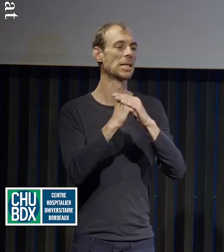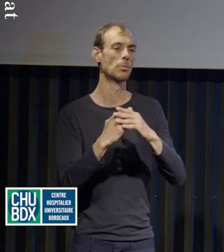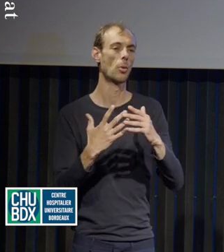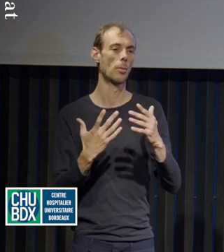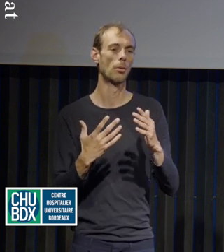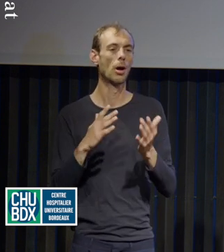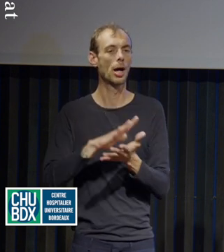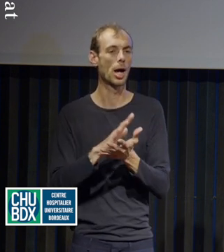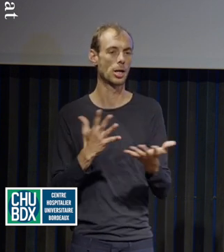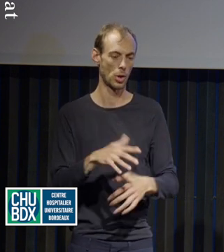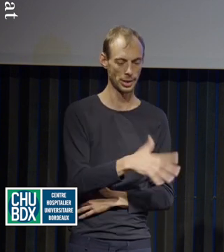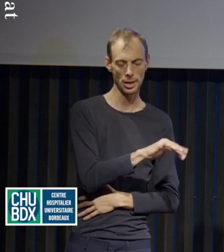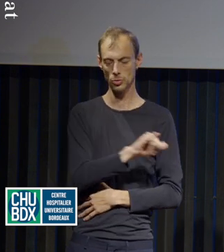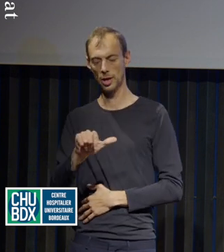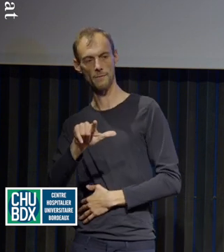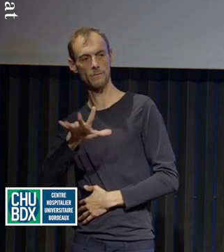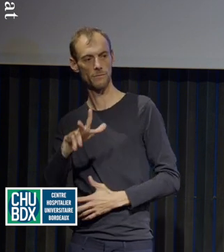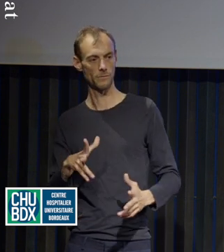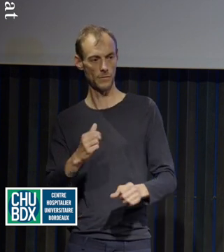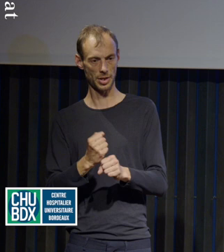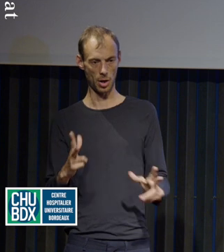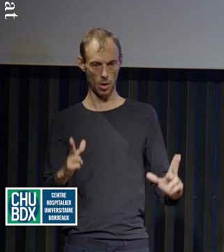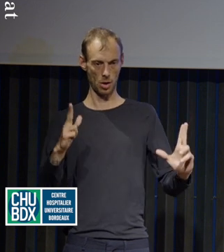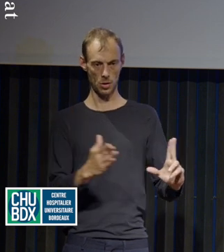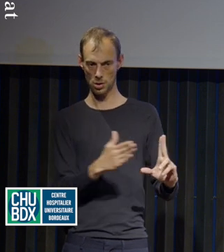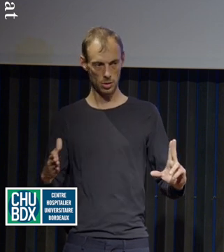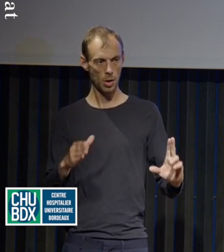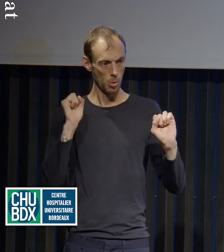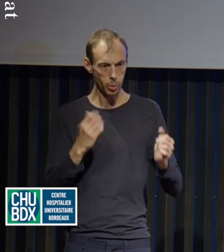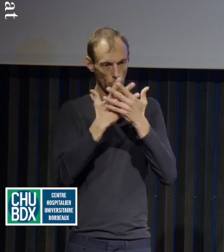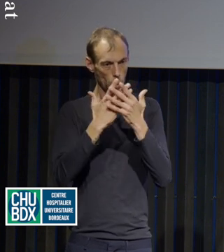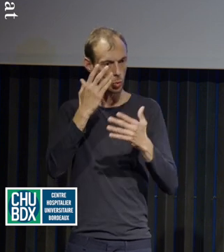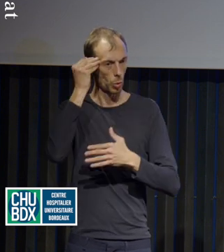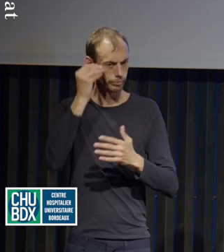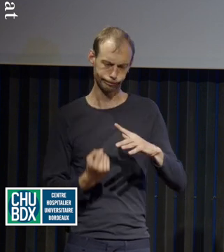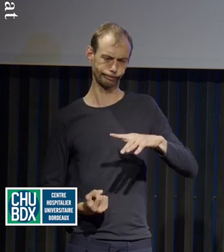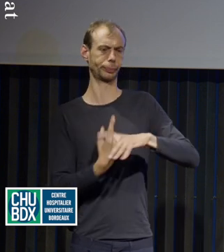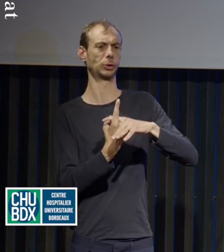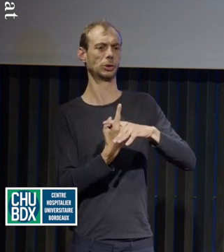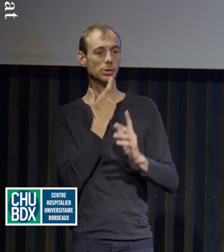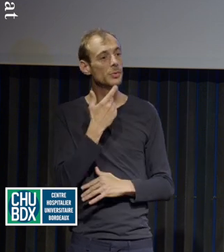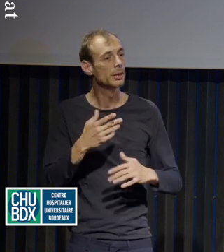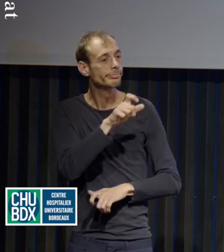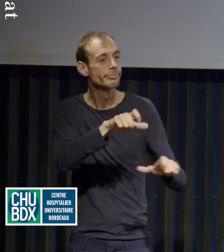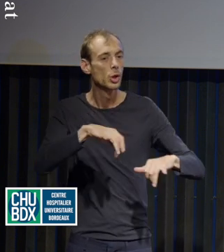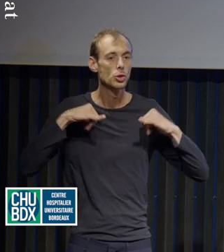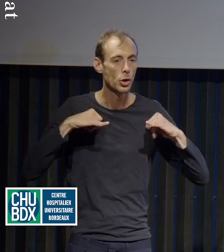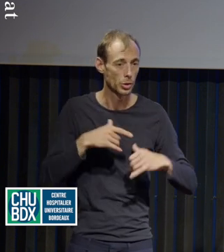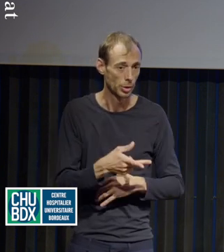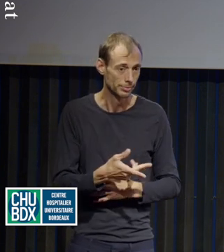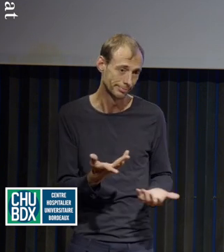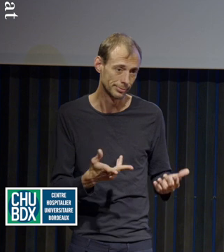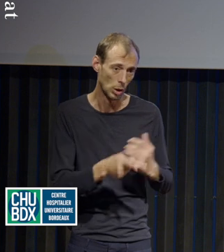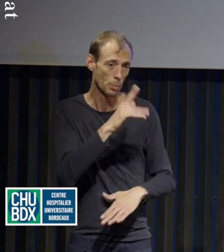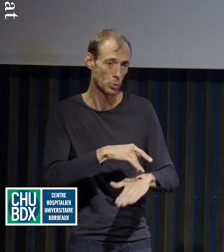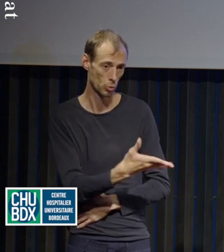donc les sujets jeunes sont directement impactés par l'émergence de ces troubles, qu'ils constituent